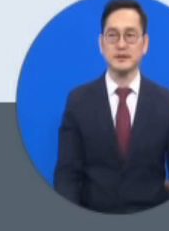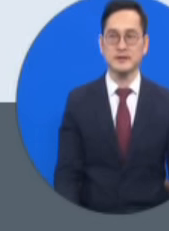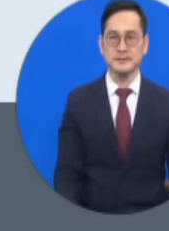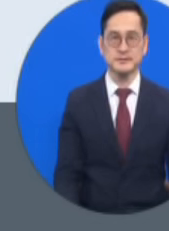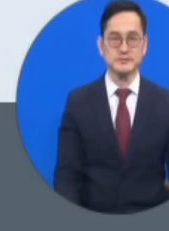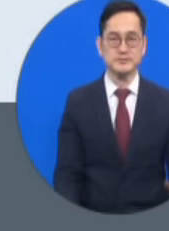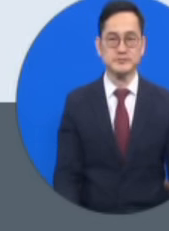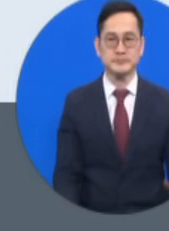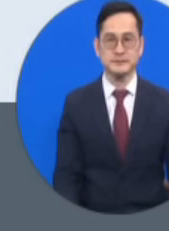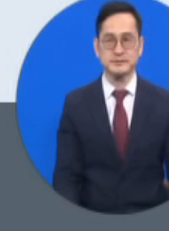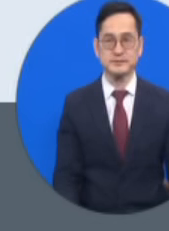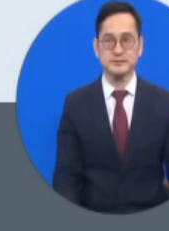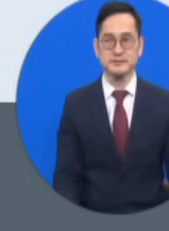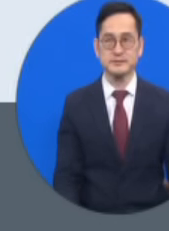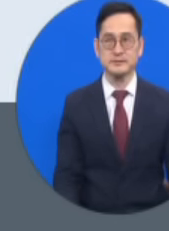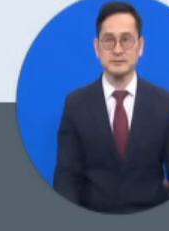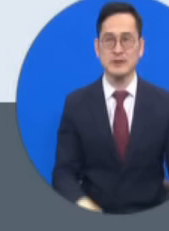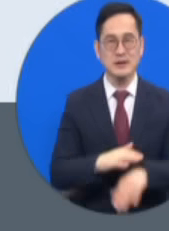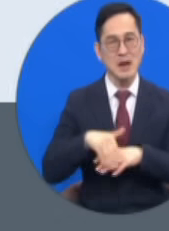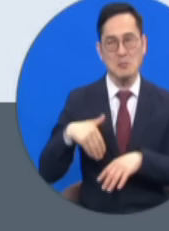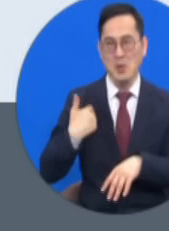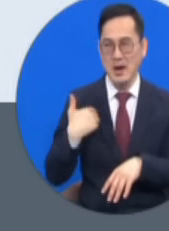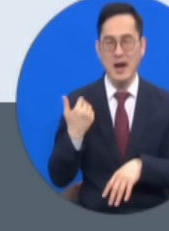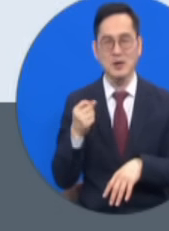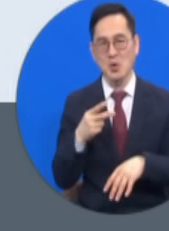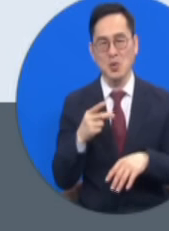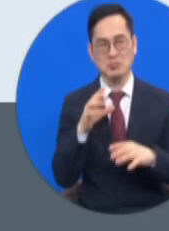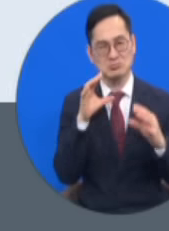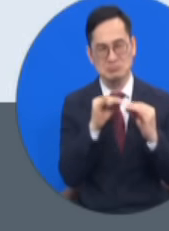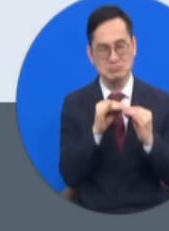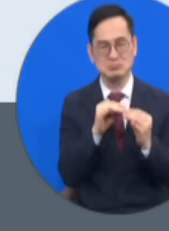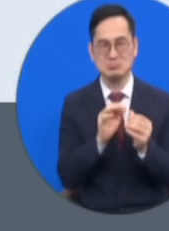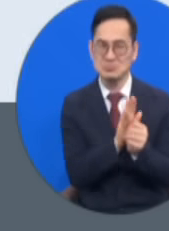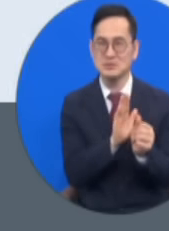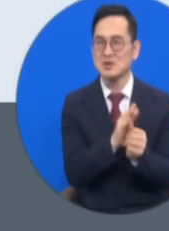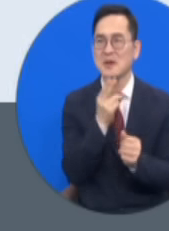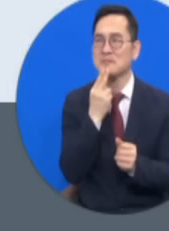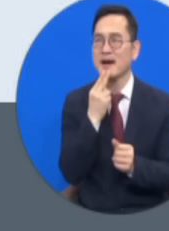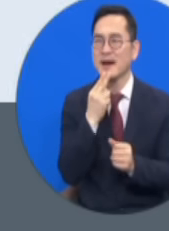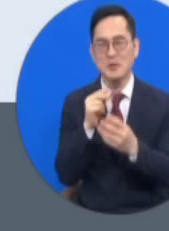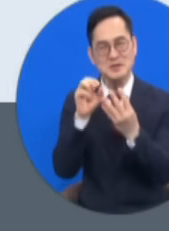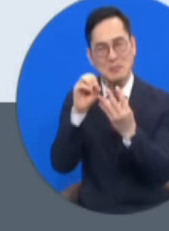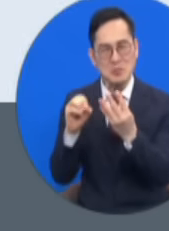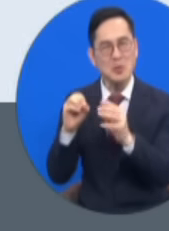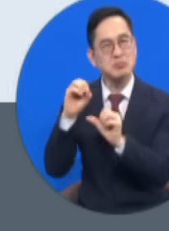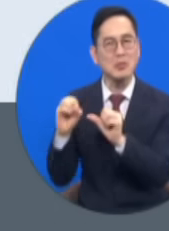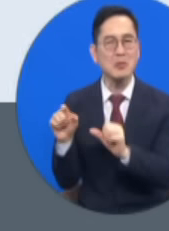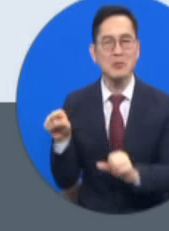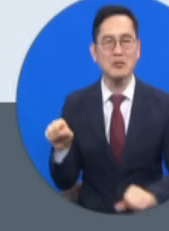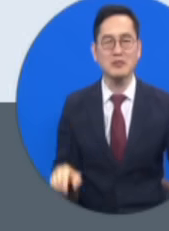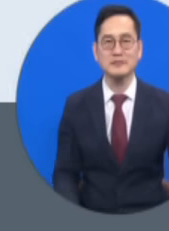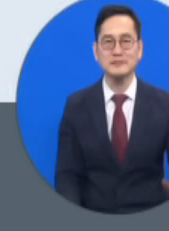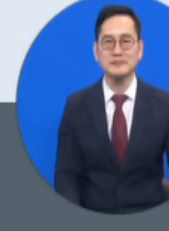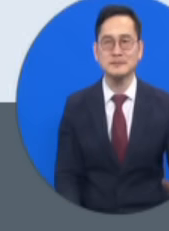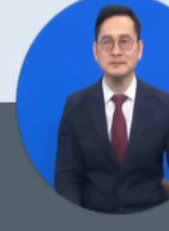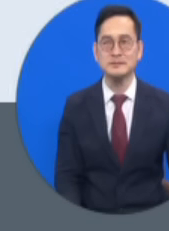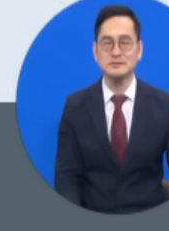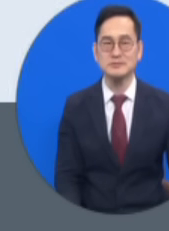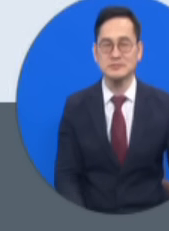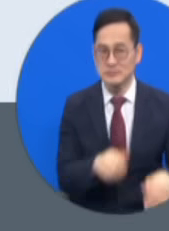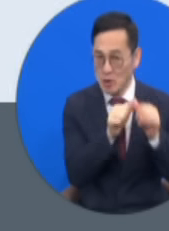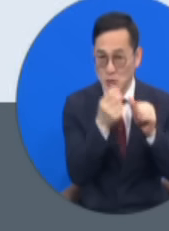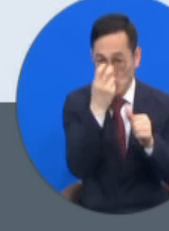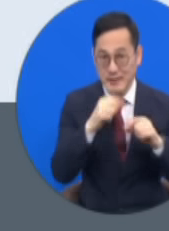박빙의 지지율입니다. 지지 후보 없다와 잘 모름이 적어요. 지지 후보 없다가 4%밖에 안 됩니다. 그러니까 이 광진갑에서